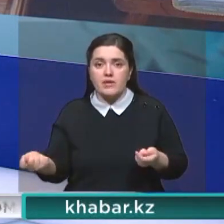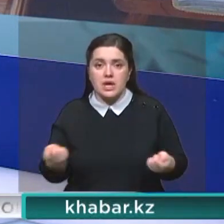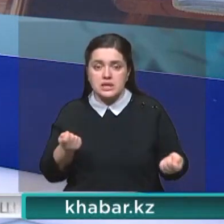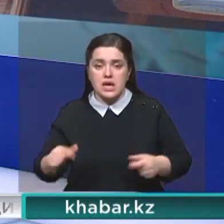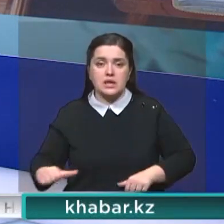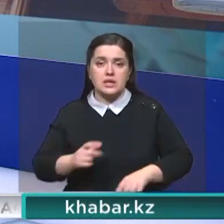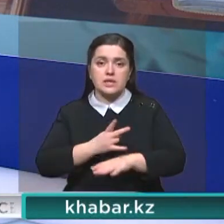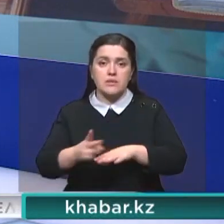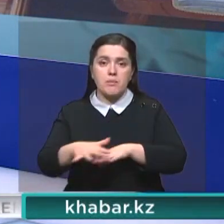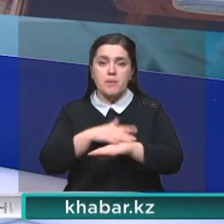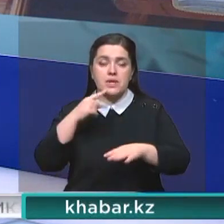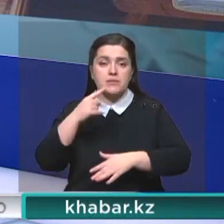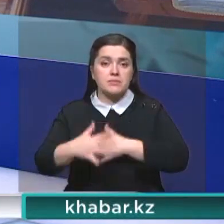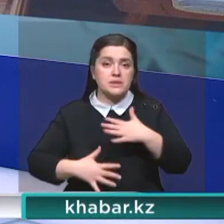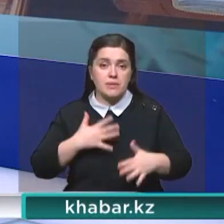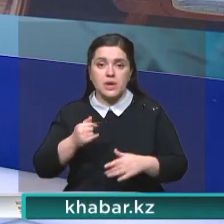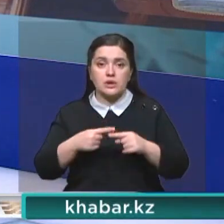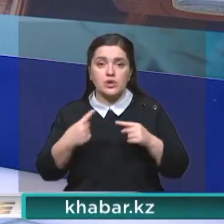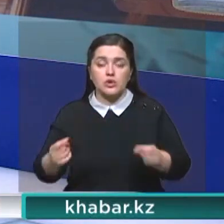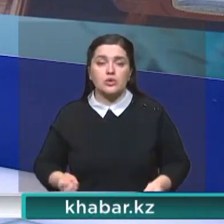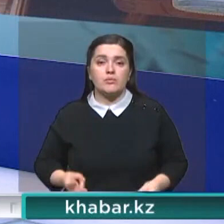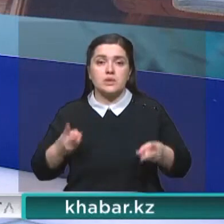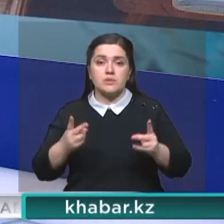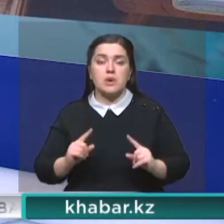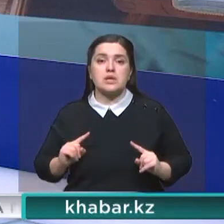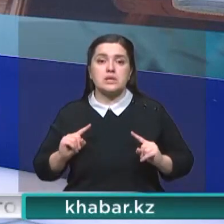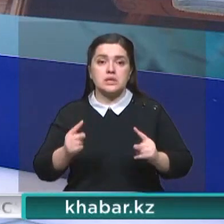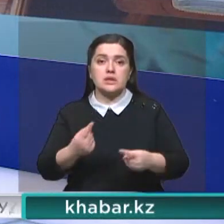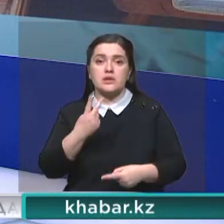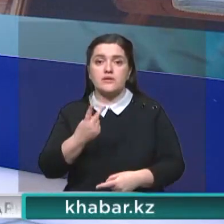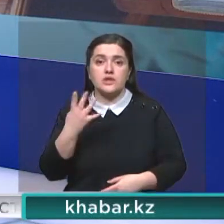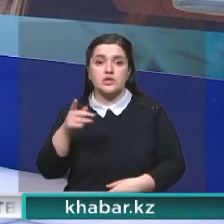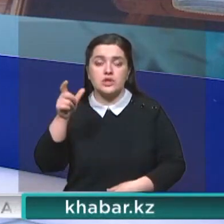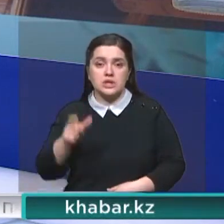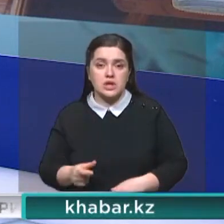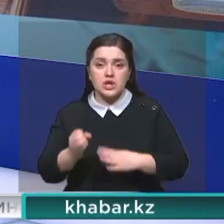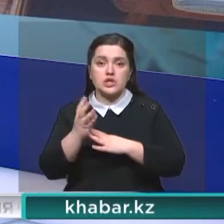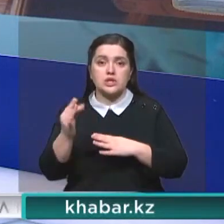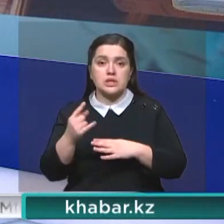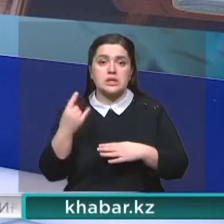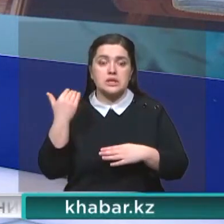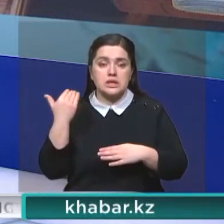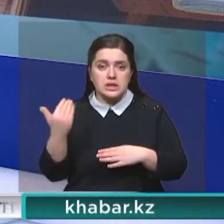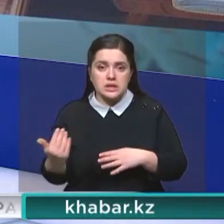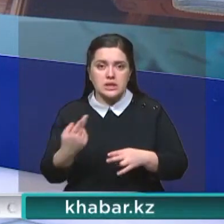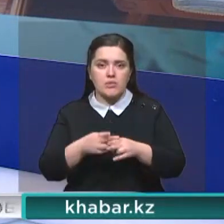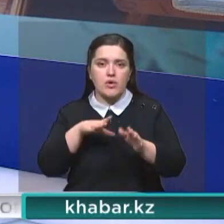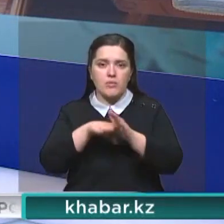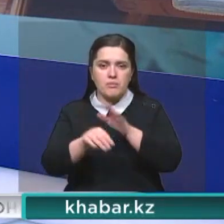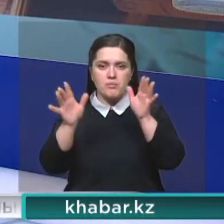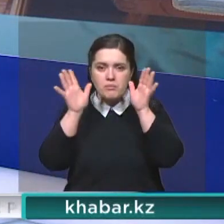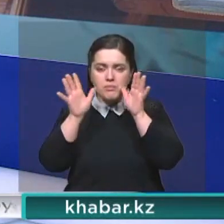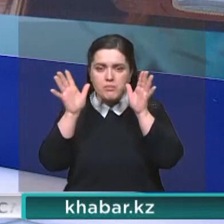власти актов терроризма массовых беспорядков и других преступлений задержаны 24 человека 14 из них